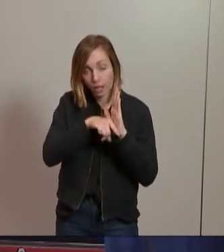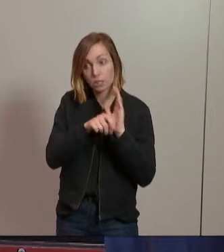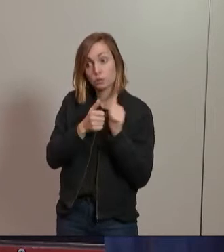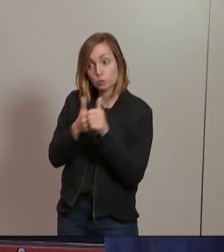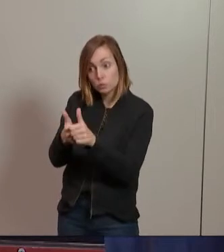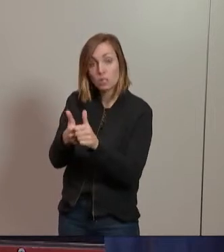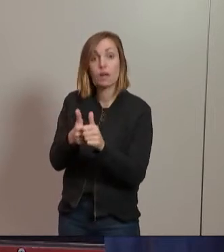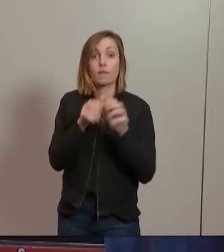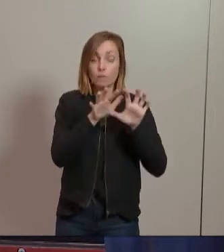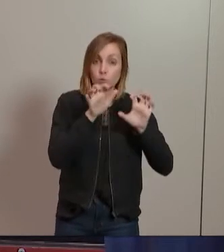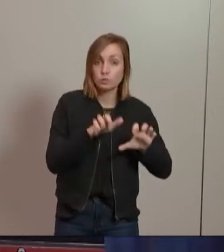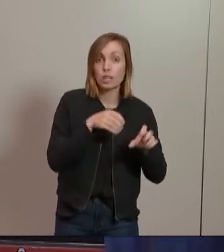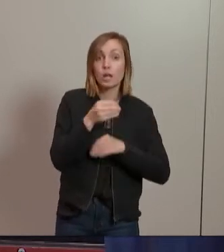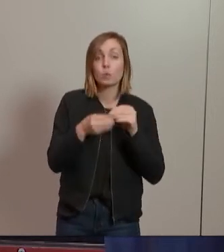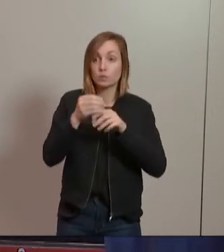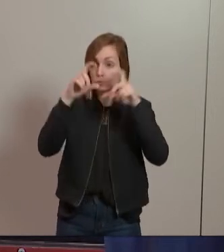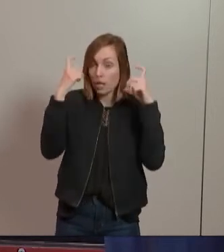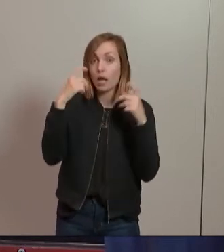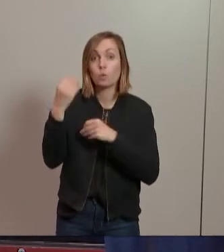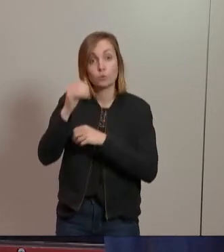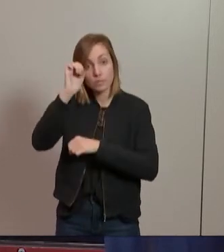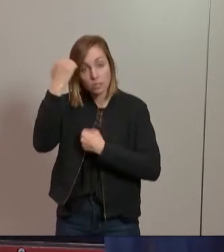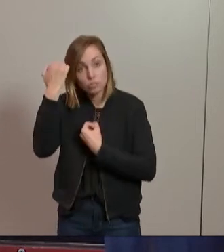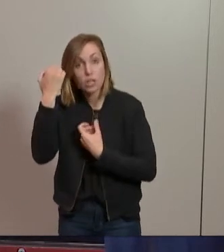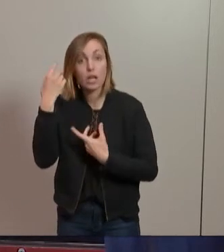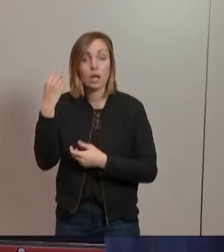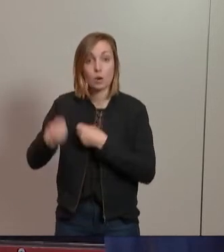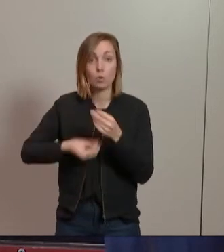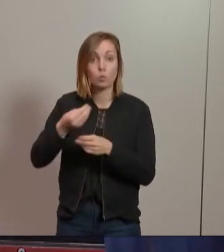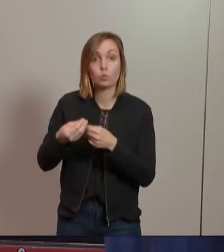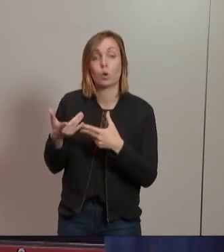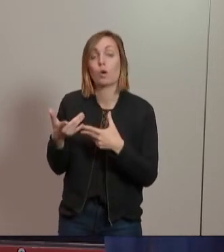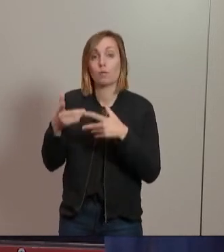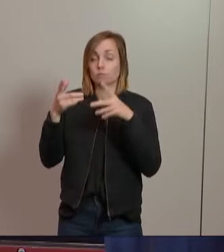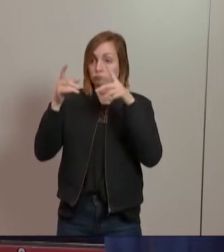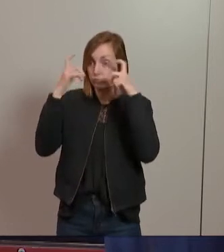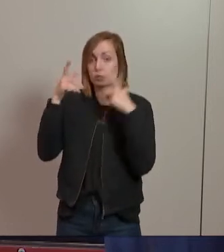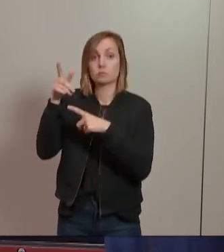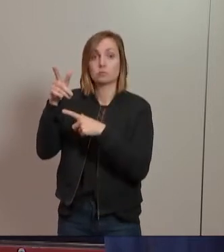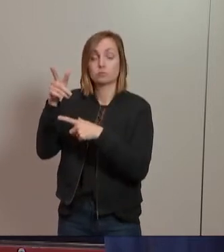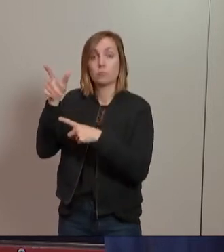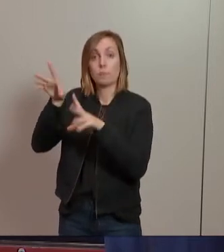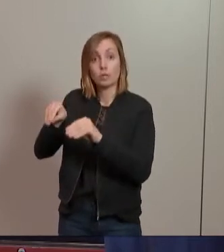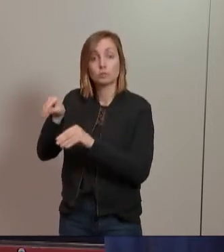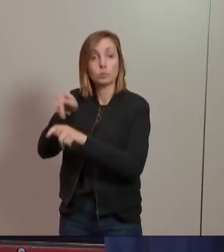soient fonctionnaires, titulaires, stagiaires ou agents contractuels du droit public ou de droit privé. Les avantages en nature peuvent être évalués